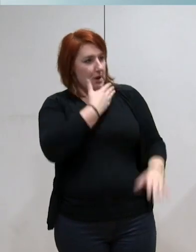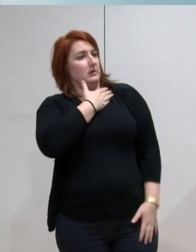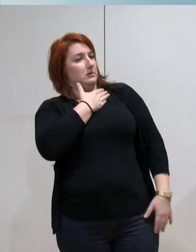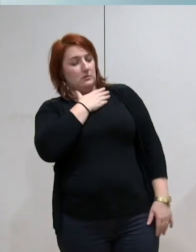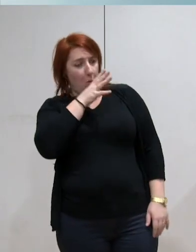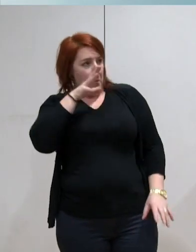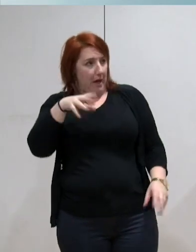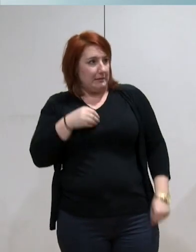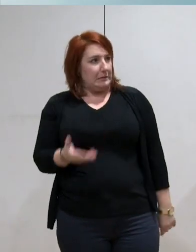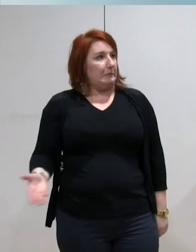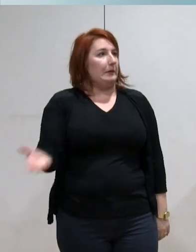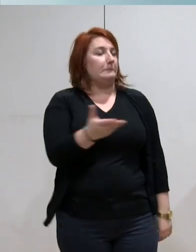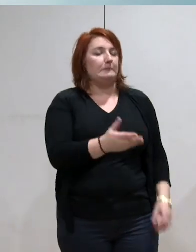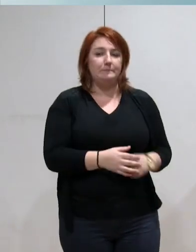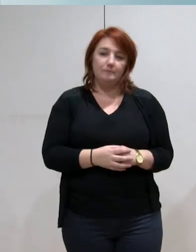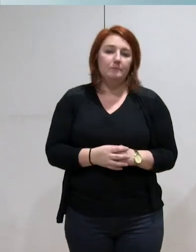pas